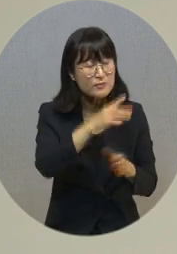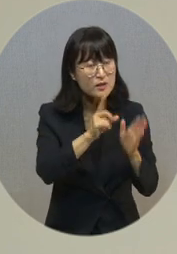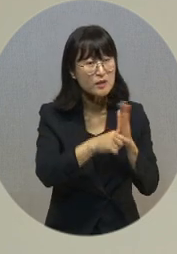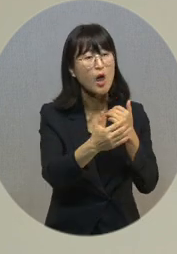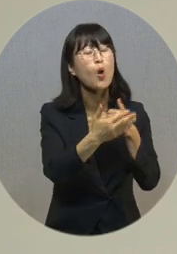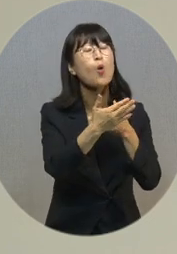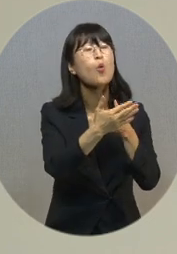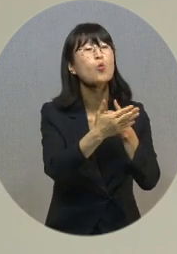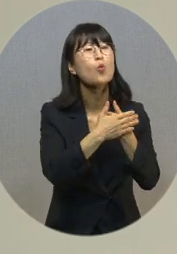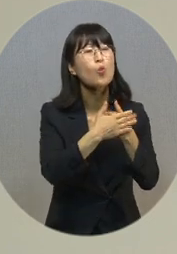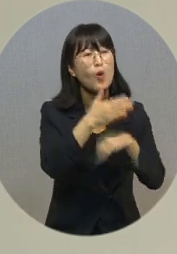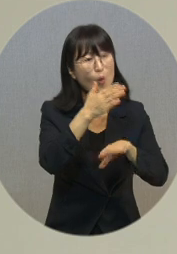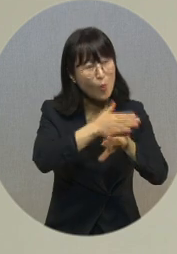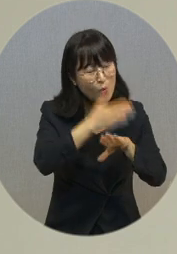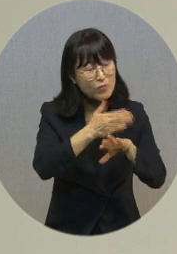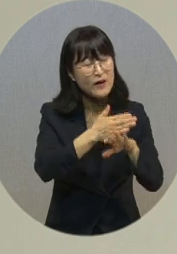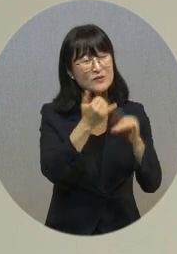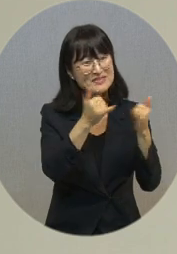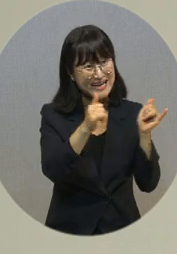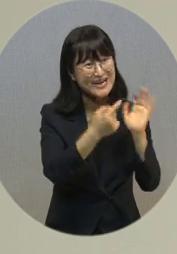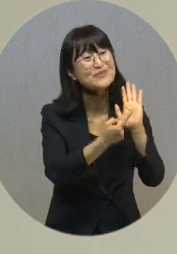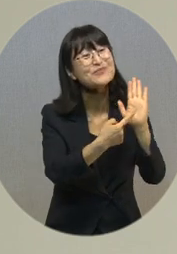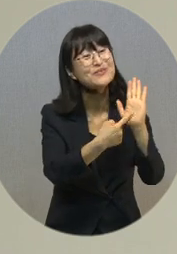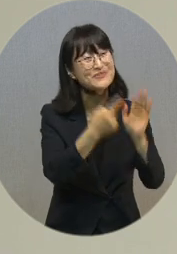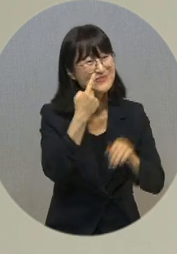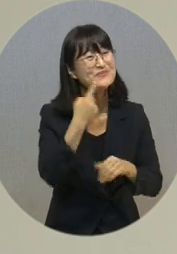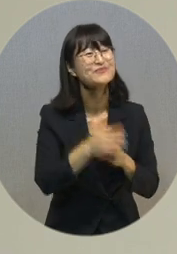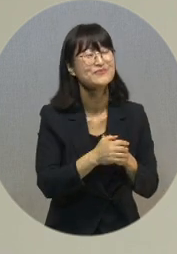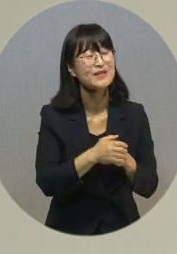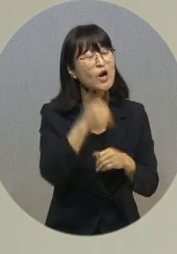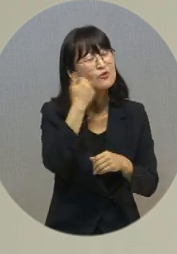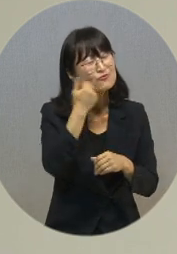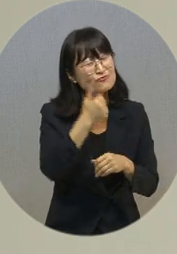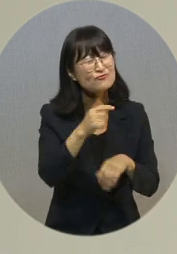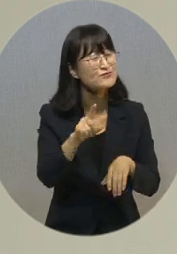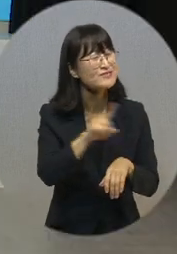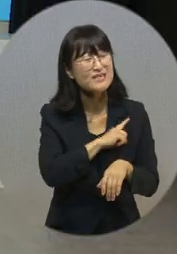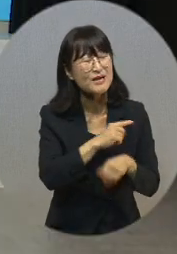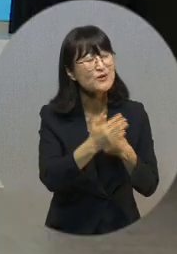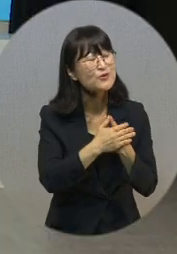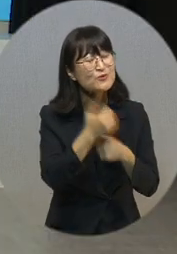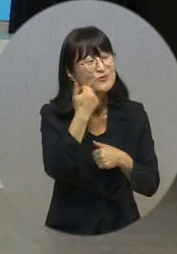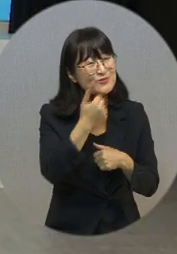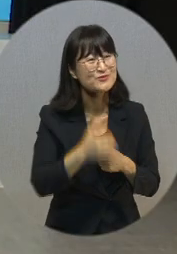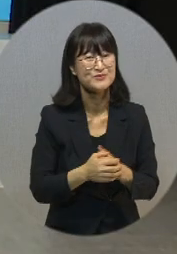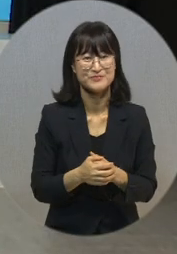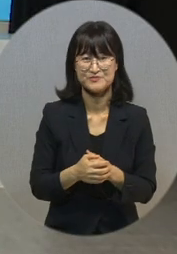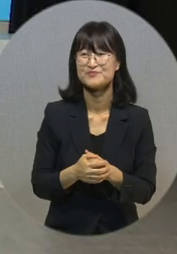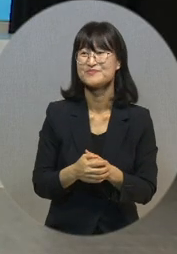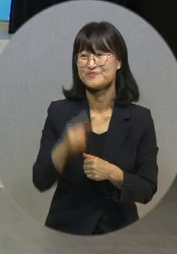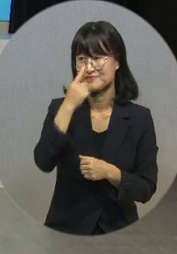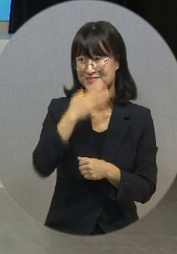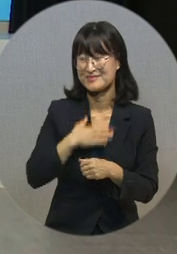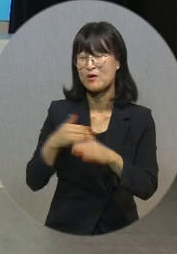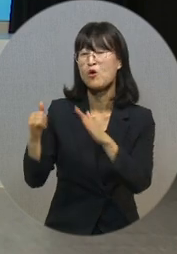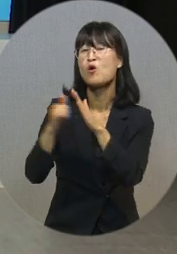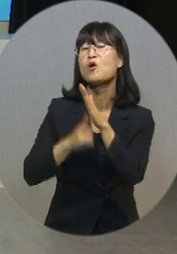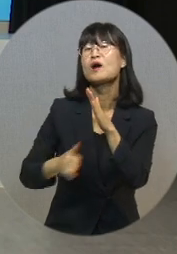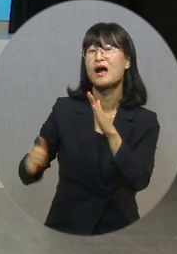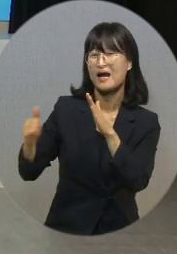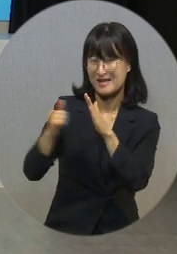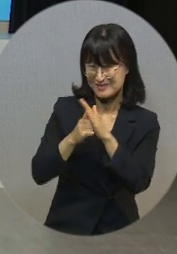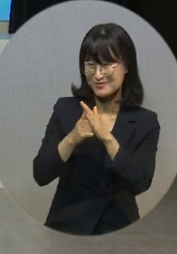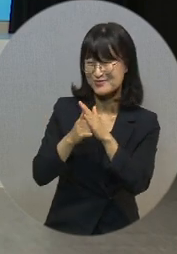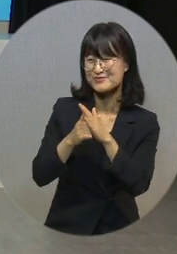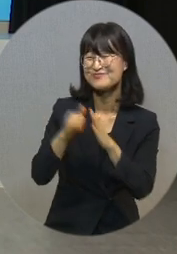주시고요. 또 이렇게 사랑 표현도 해주세요. 혹시 어떤 분이 가장 도움을 많이 주셨어요? 사실 저는 이제 가족이 가장 먼저